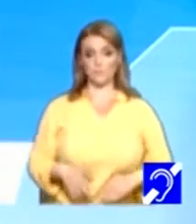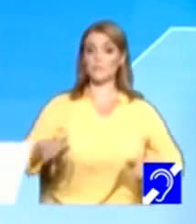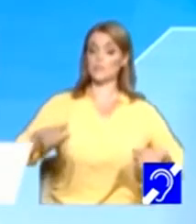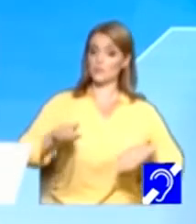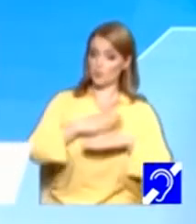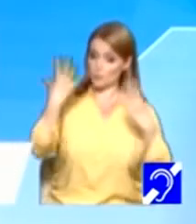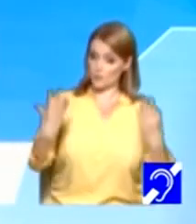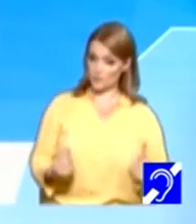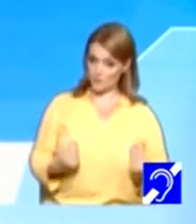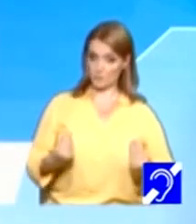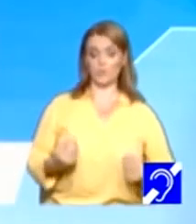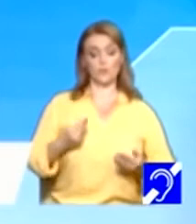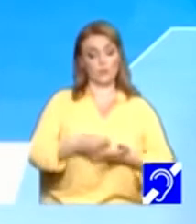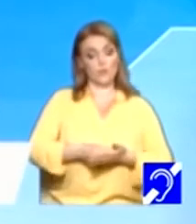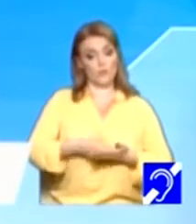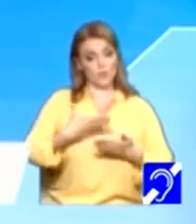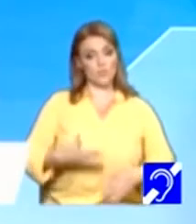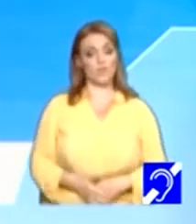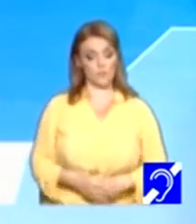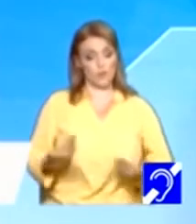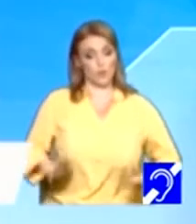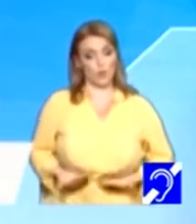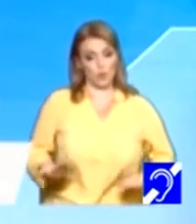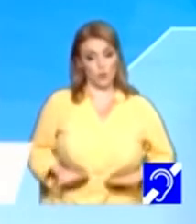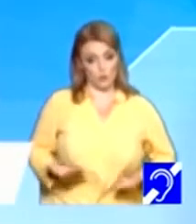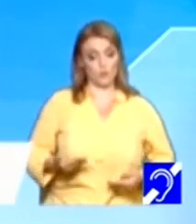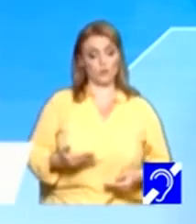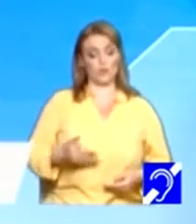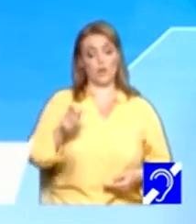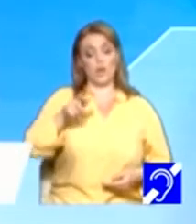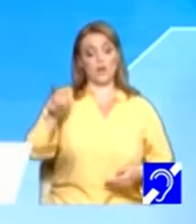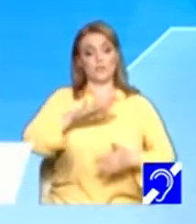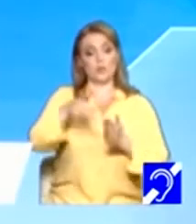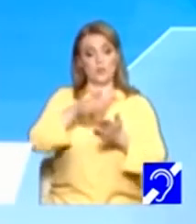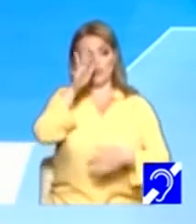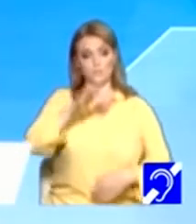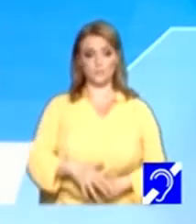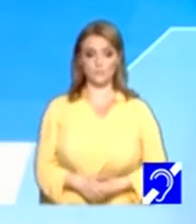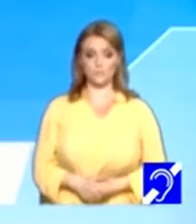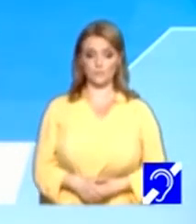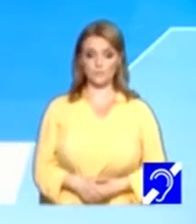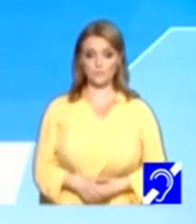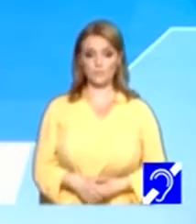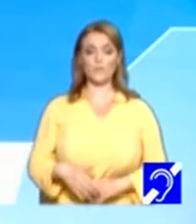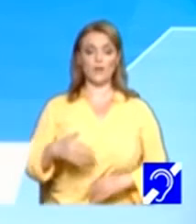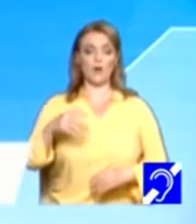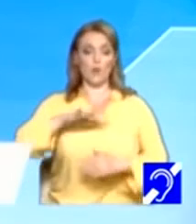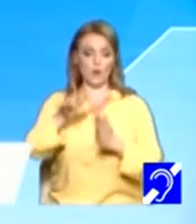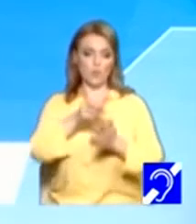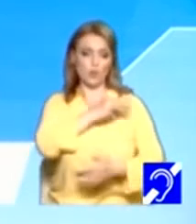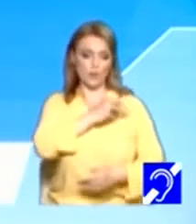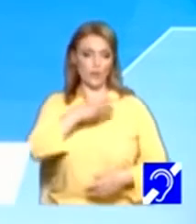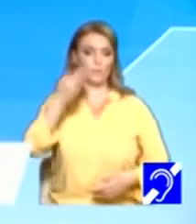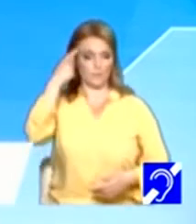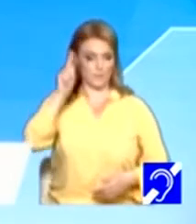ziua, dragi locuitori ai Republicii Moldova, bună ziua, dragii mei orhieni. Pentru orhieni, poate sunt un pic mai cunoscut, sunt și